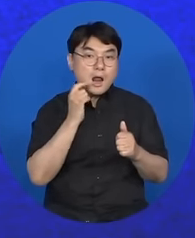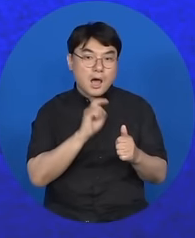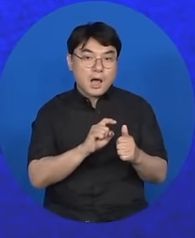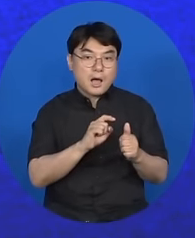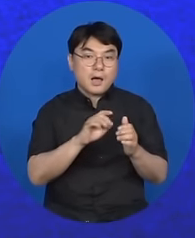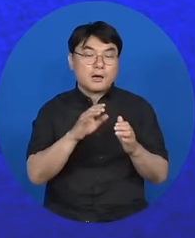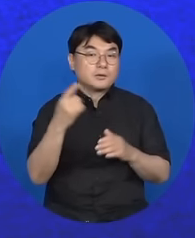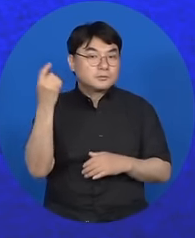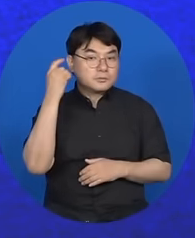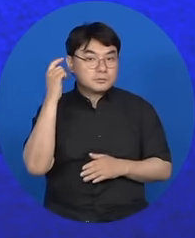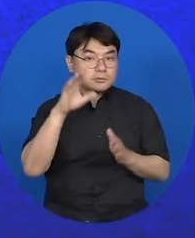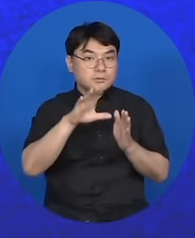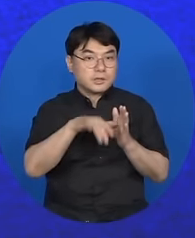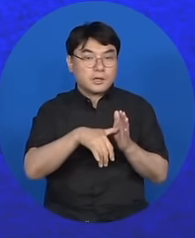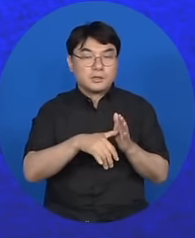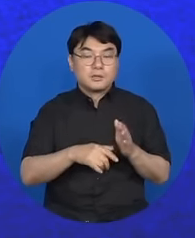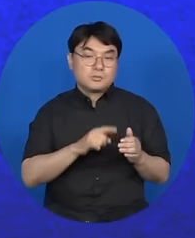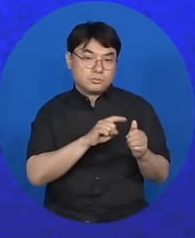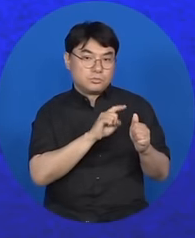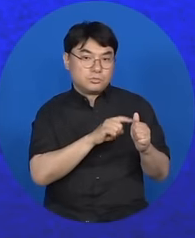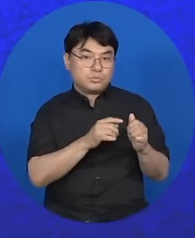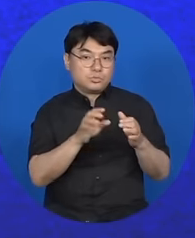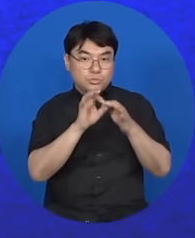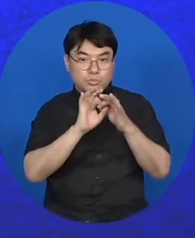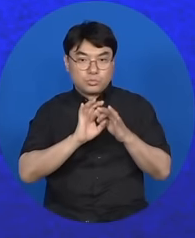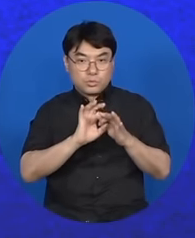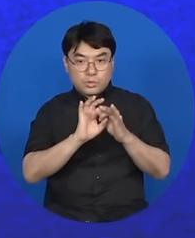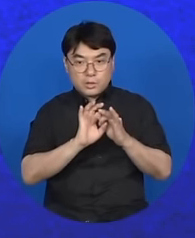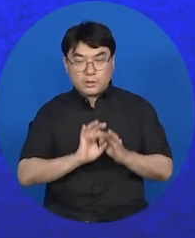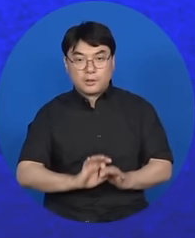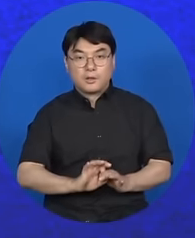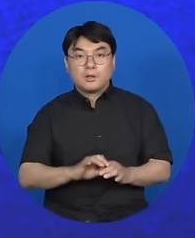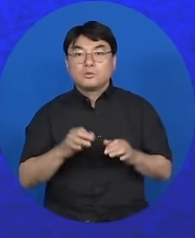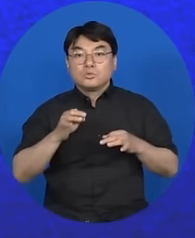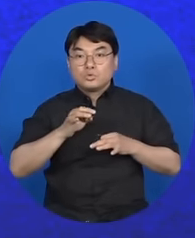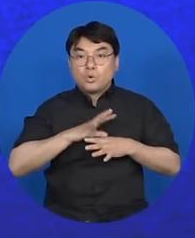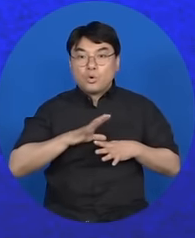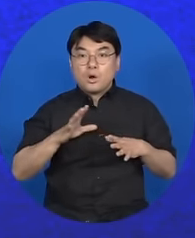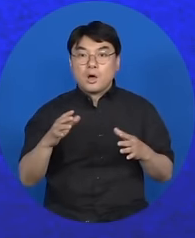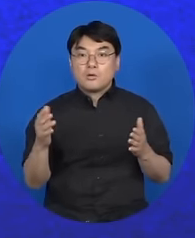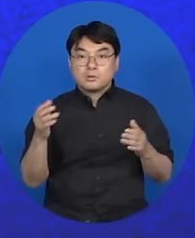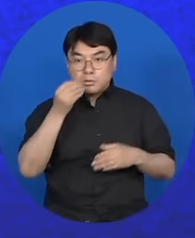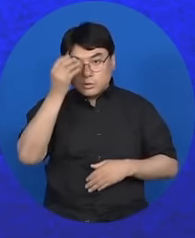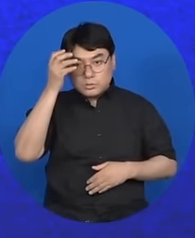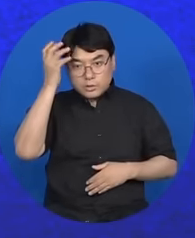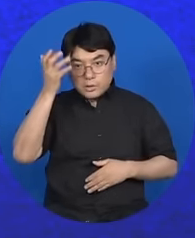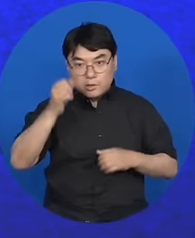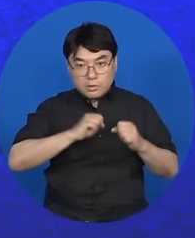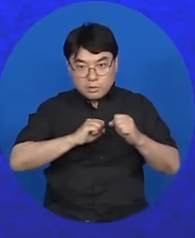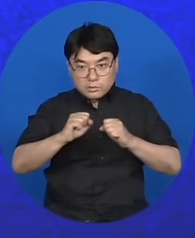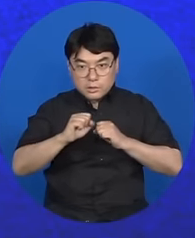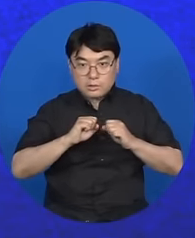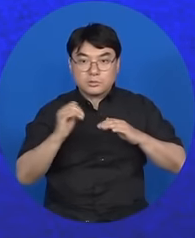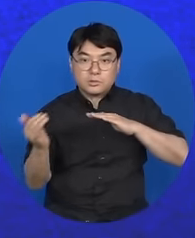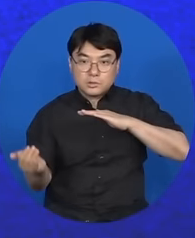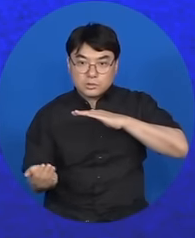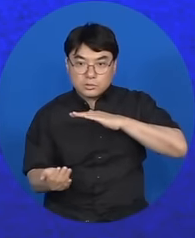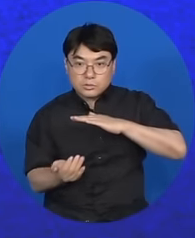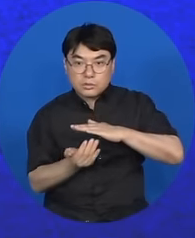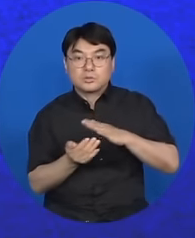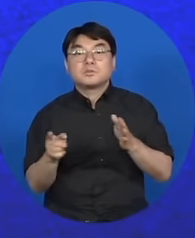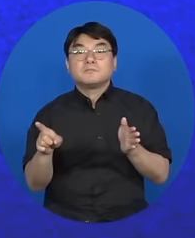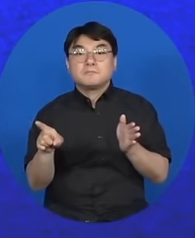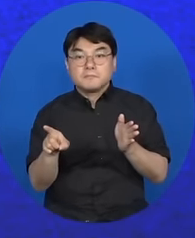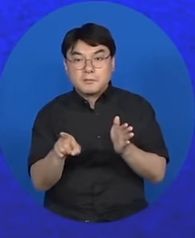통해서 어떤 일을 이루실지는 우리는 알 수 없지만 분명히 놀라운 성령의 역사를 이루실 줄로